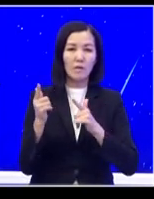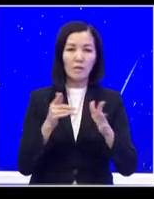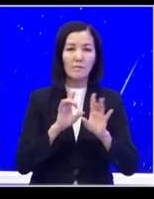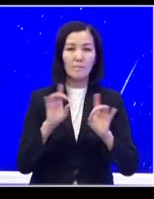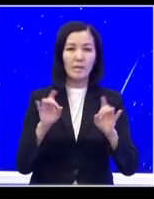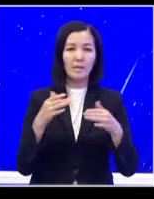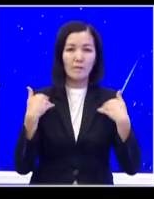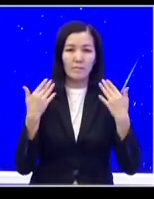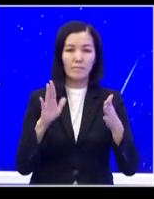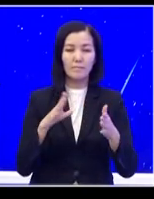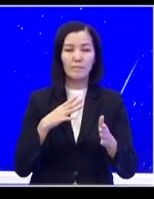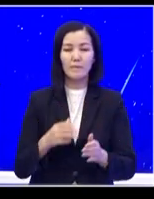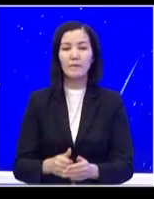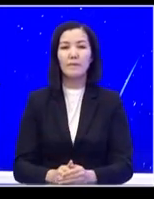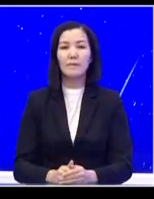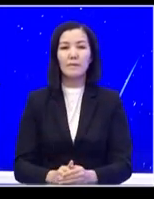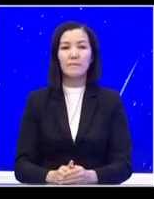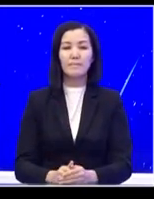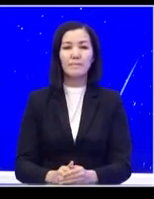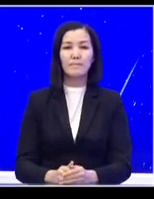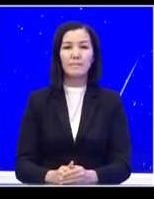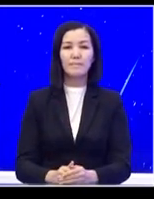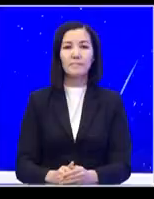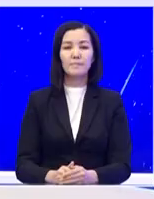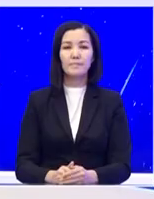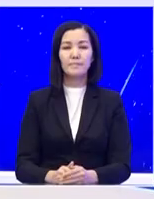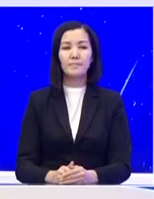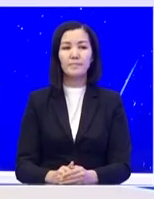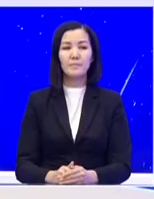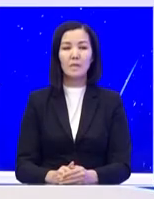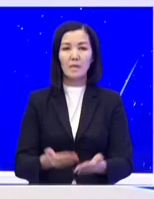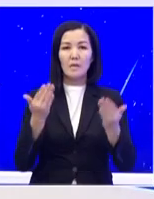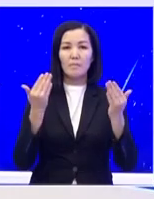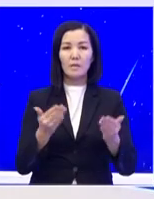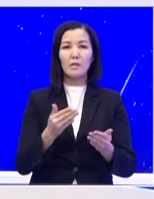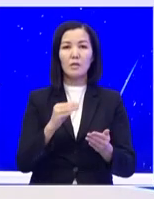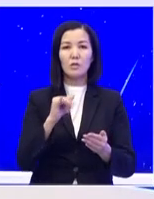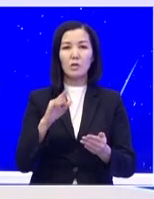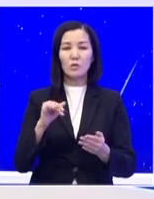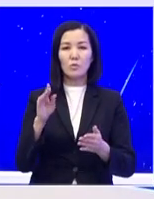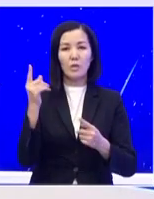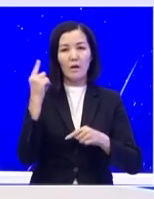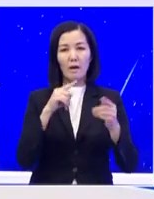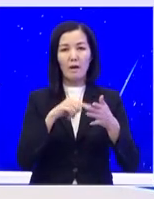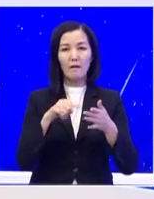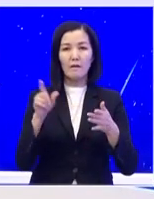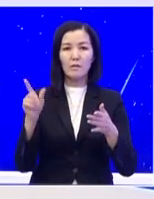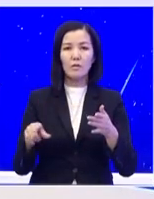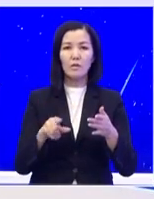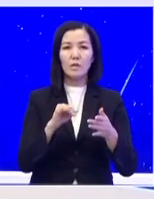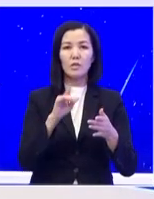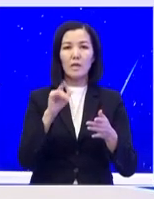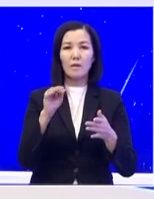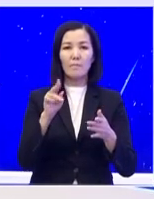дайындаған Меруерт Қыдырбайқызы, Жетісу арнасы. Биыл жетісулық ақын Жұматай Жақпаевтың